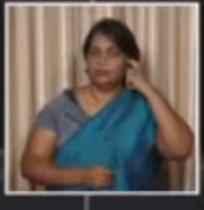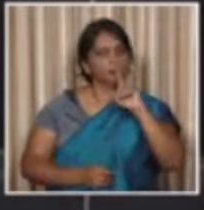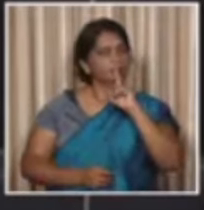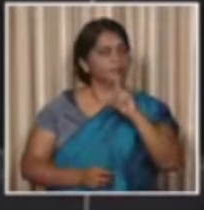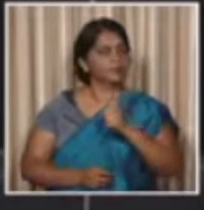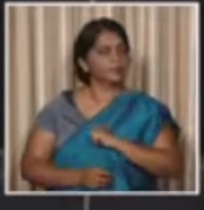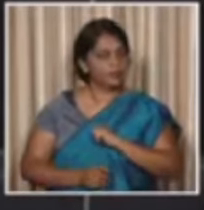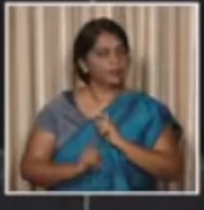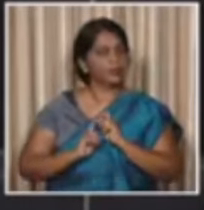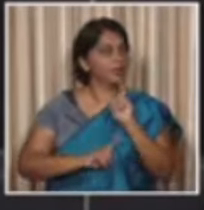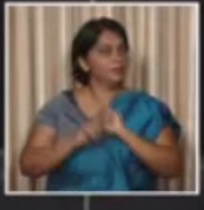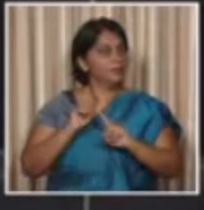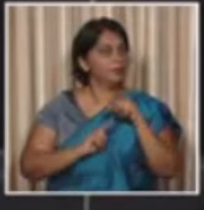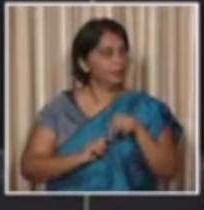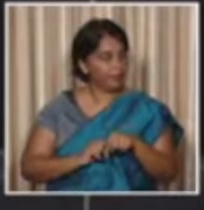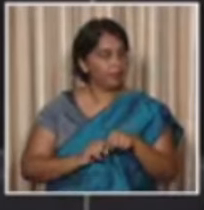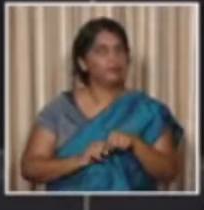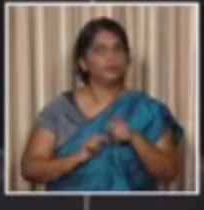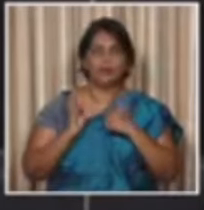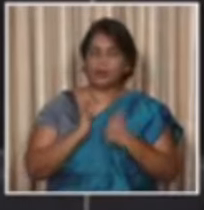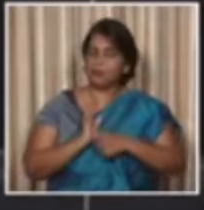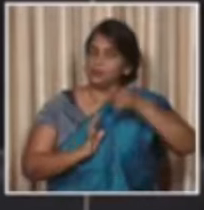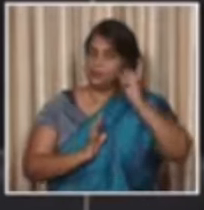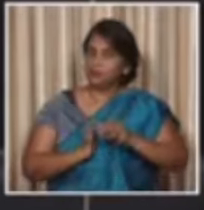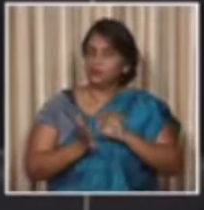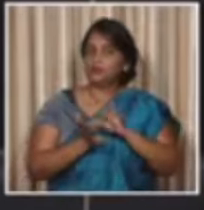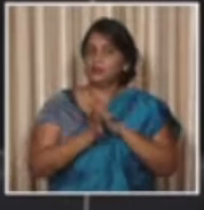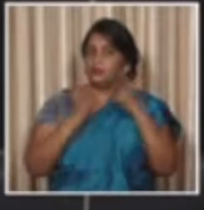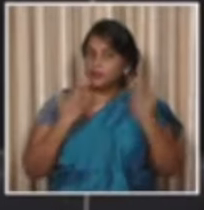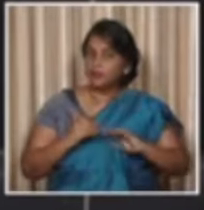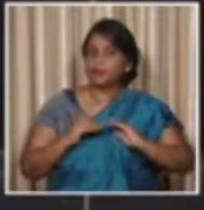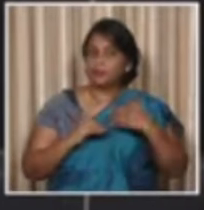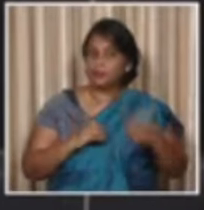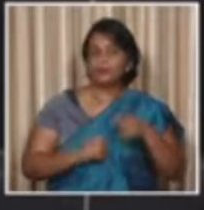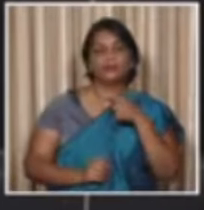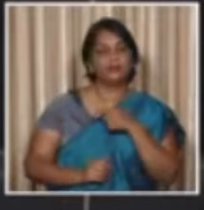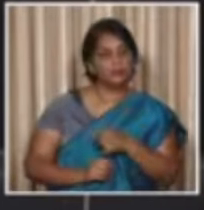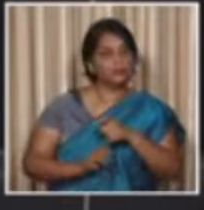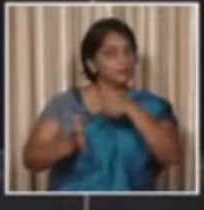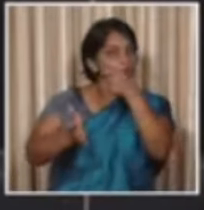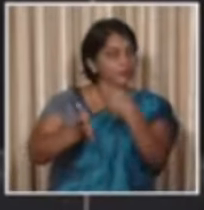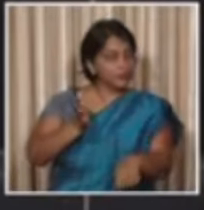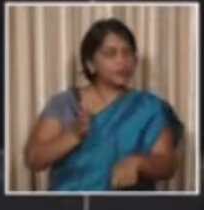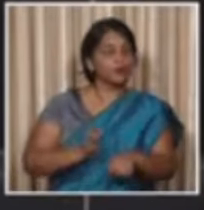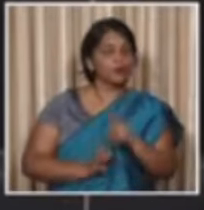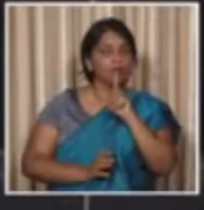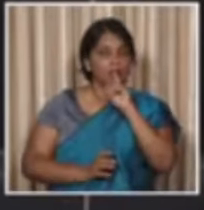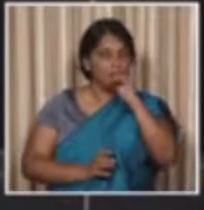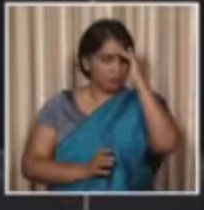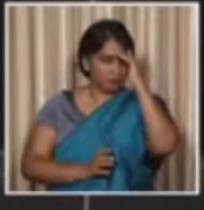කැමති පාර්ලිමේන්තුවෙන් පනතක් සම්මත කරාට පස්සේ එයට අක්ෂණ